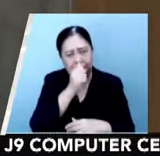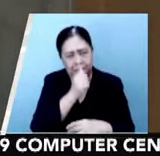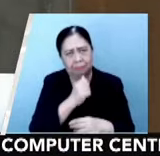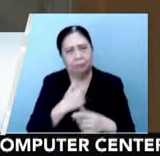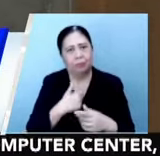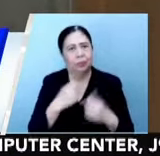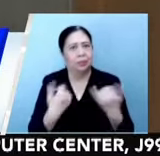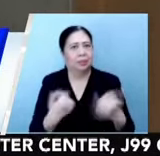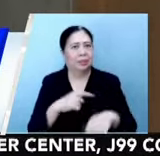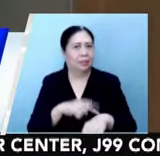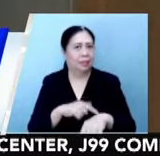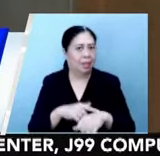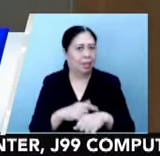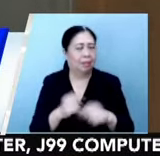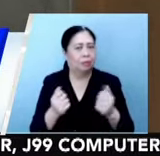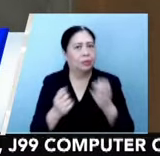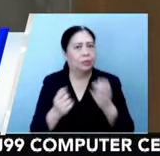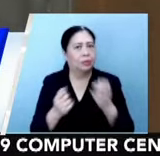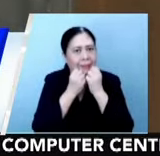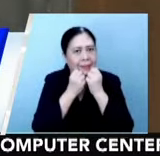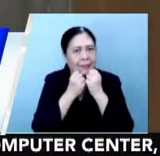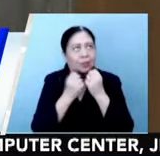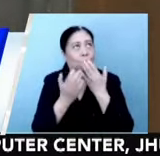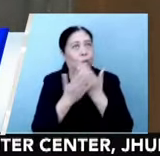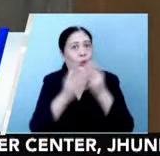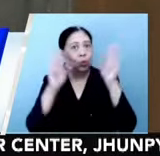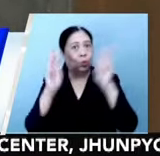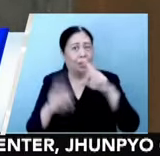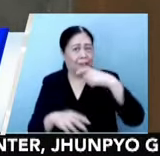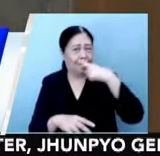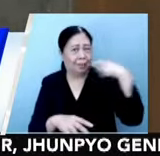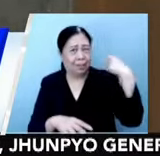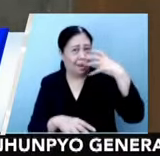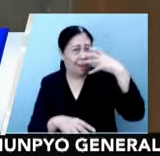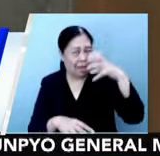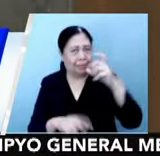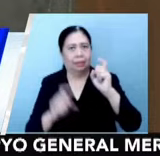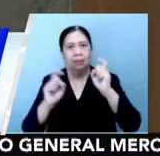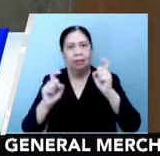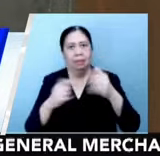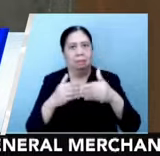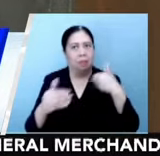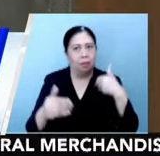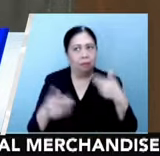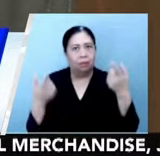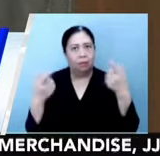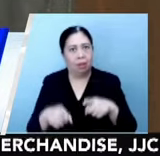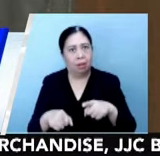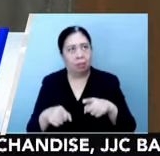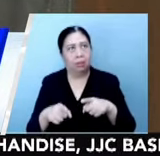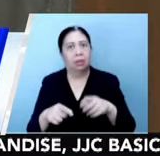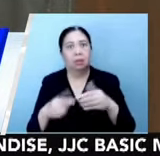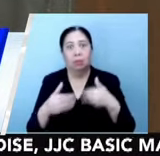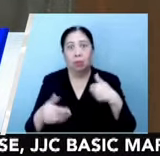ngayon, ina-avail natin yung good weather condition para po sana bago matapos ang mga tag-ulan